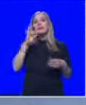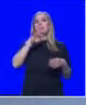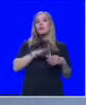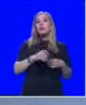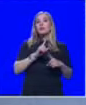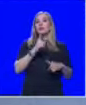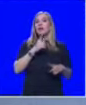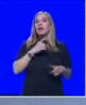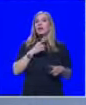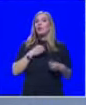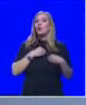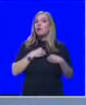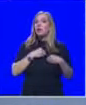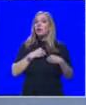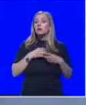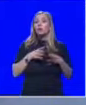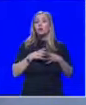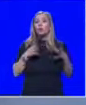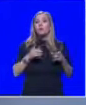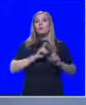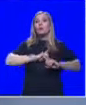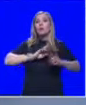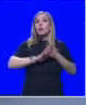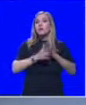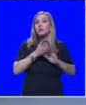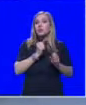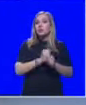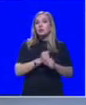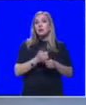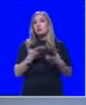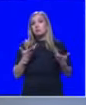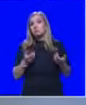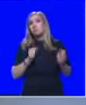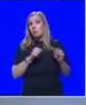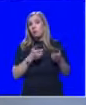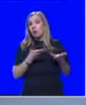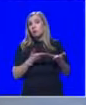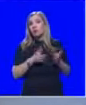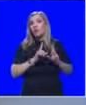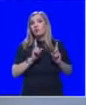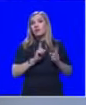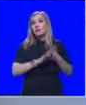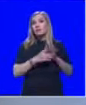за недоверие. Нали, толкова много несвършена работа. Ами добре, ако е толкова много несвършена работа, защо